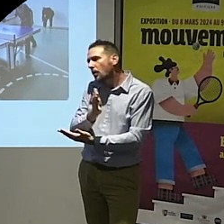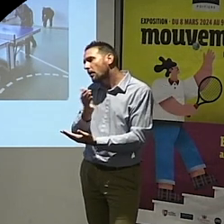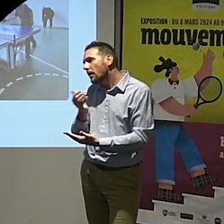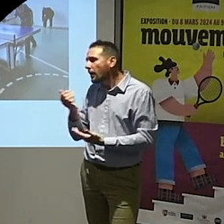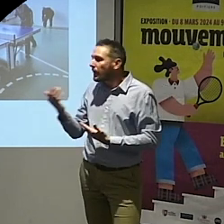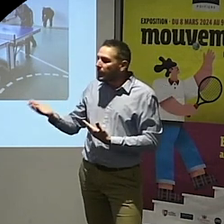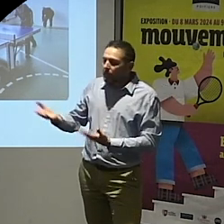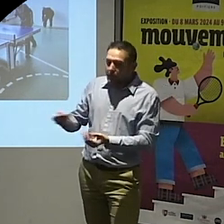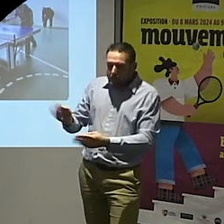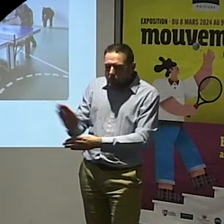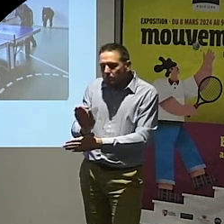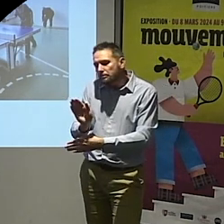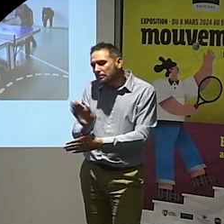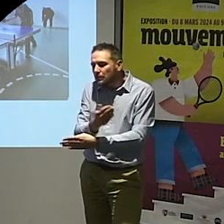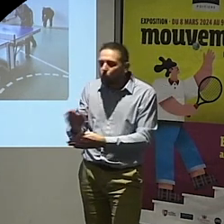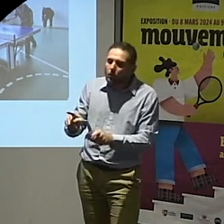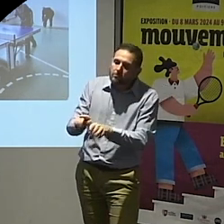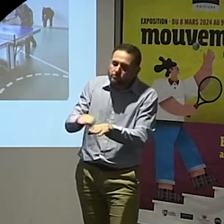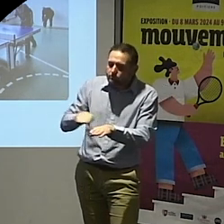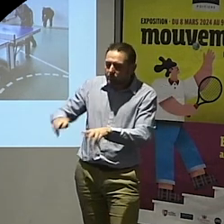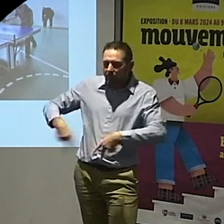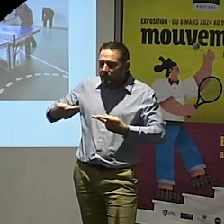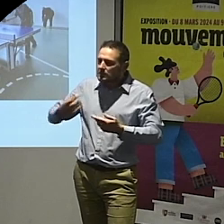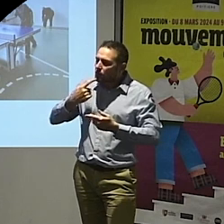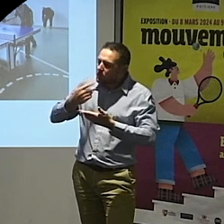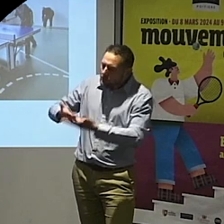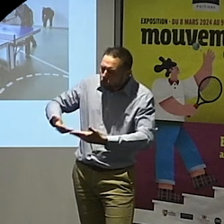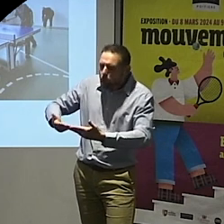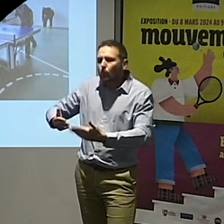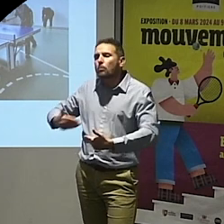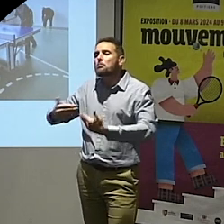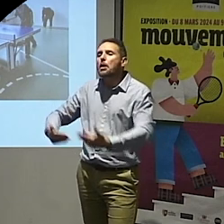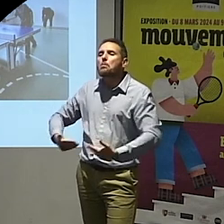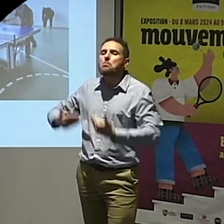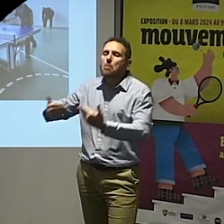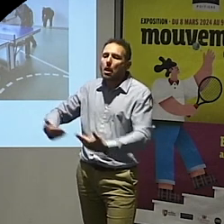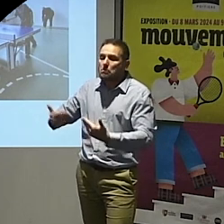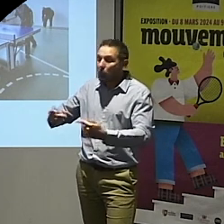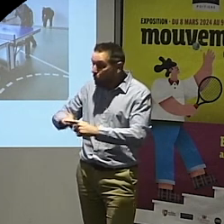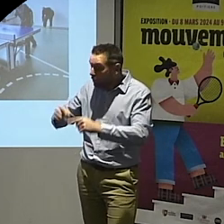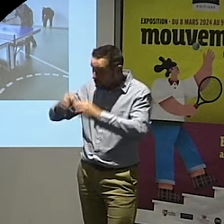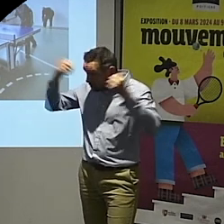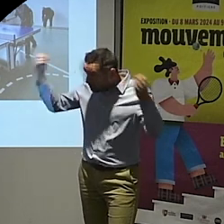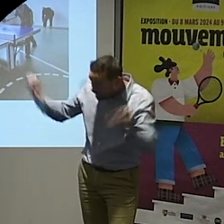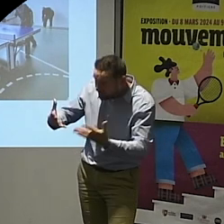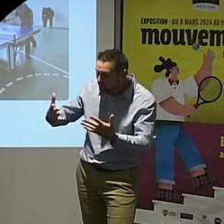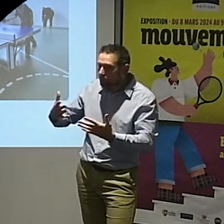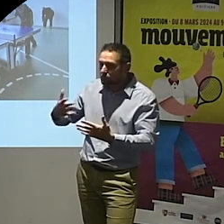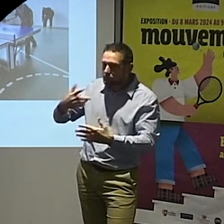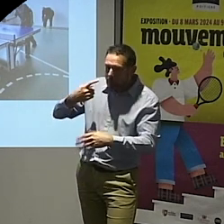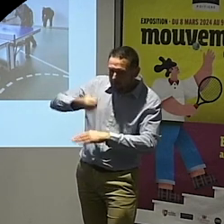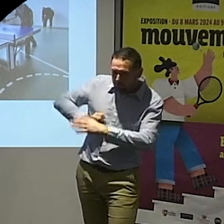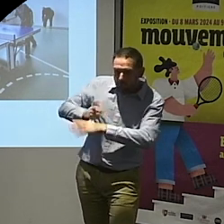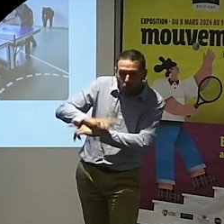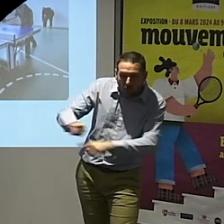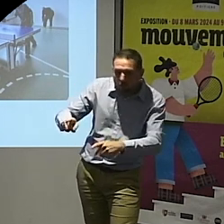voilà, sortir des zones habituelles, des habitudes, et puis de faire face à quelque chose d'imprévisible et d'inattendu. Ça, c'est très bon